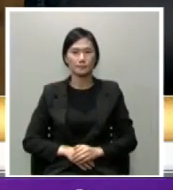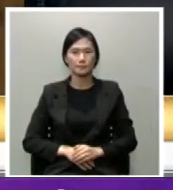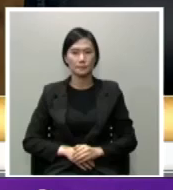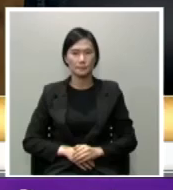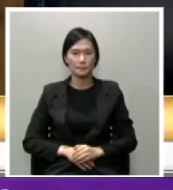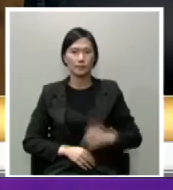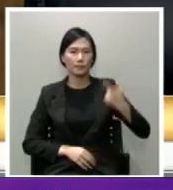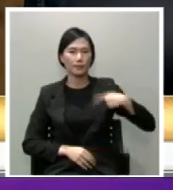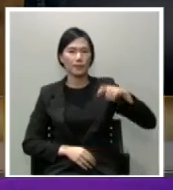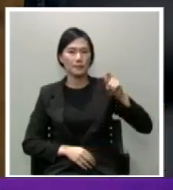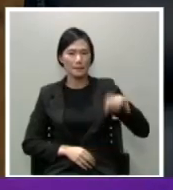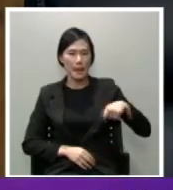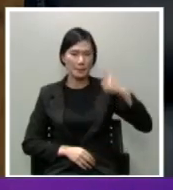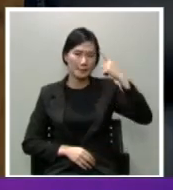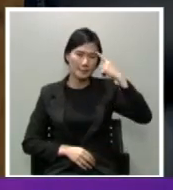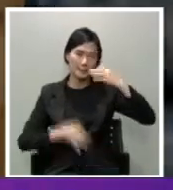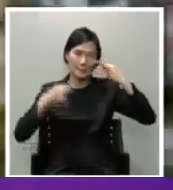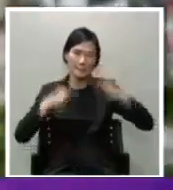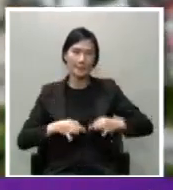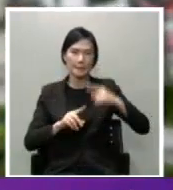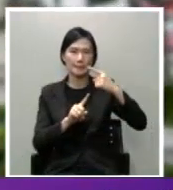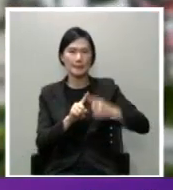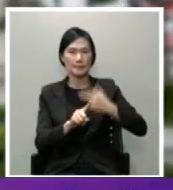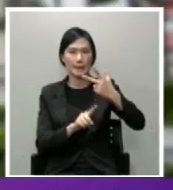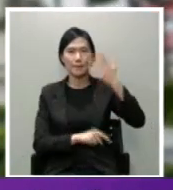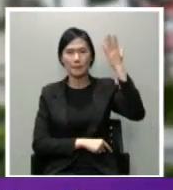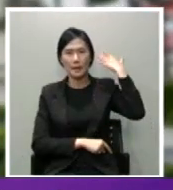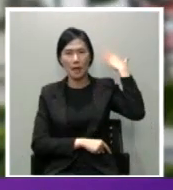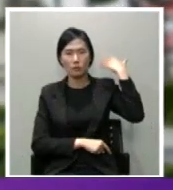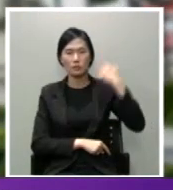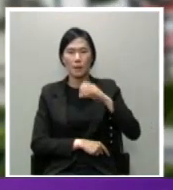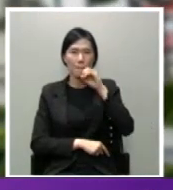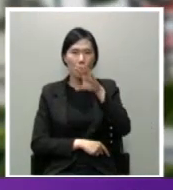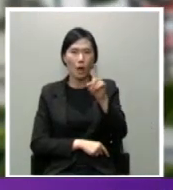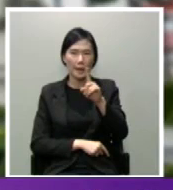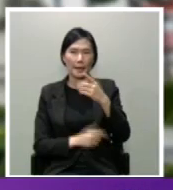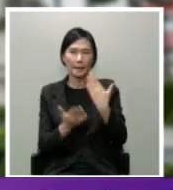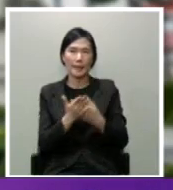ศาลตัดสินเมื่อ3เดือนที่แล้วว่าให้ปรับ